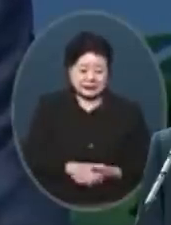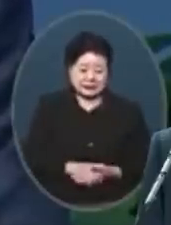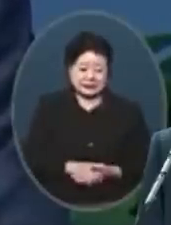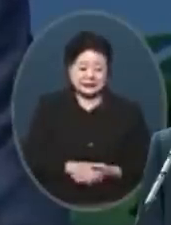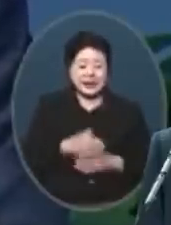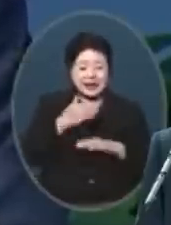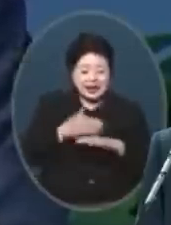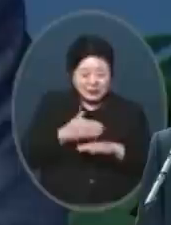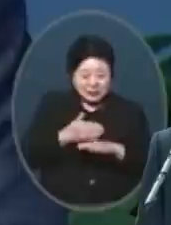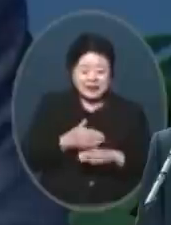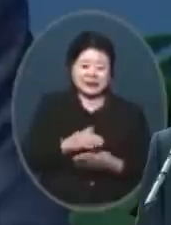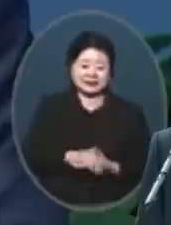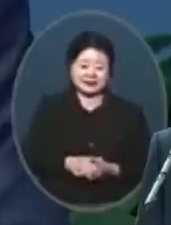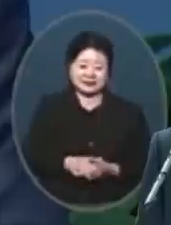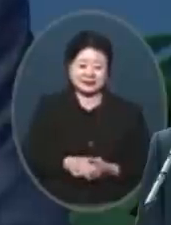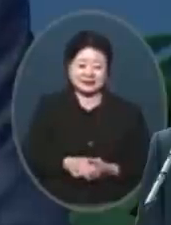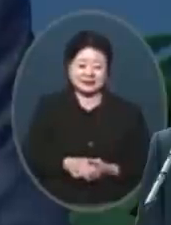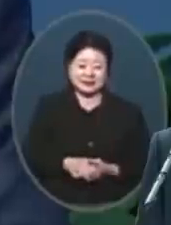감사합니다.